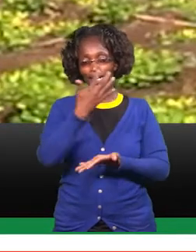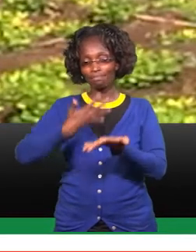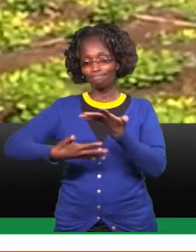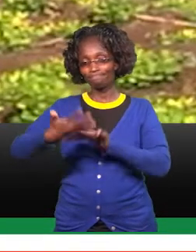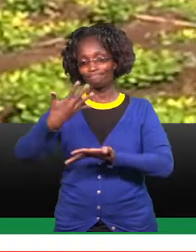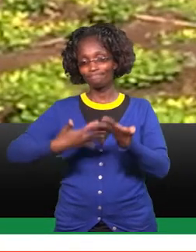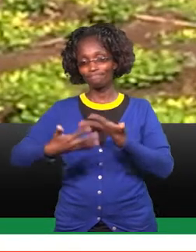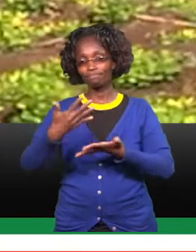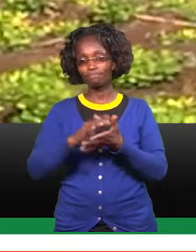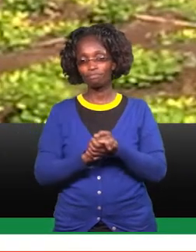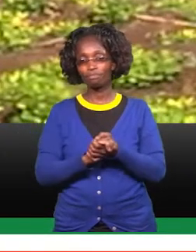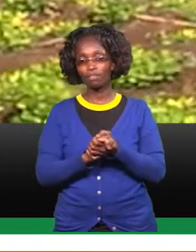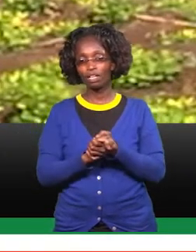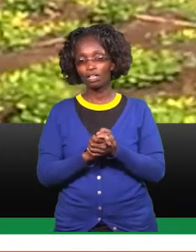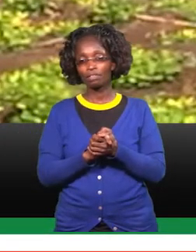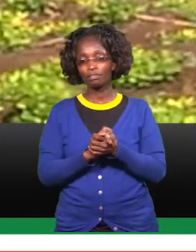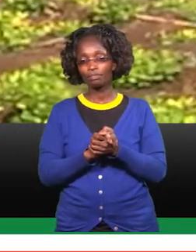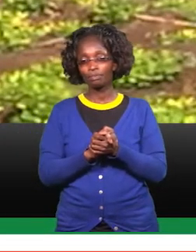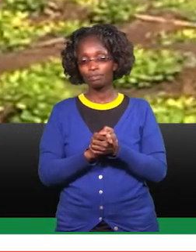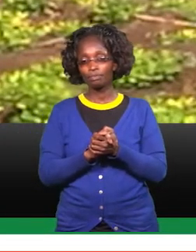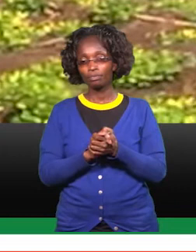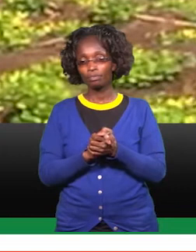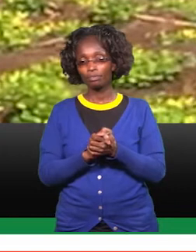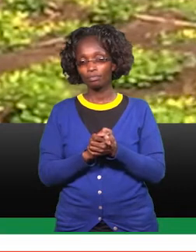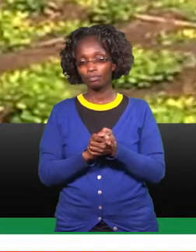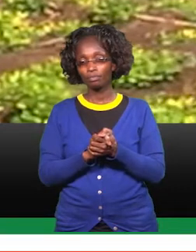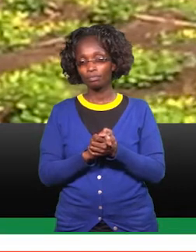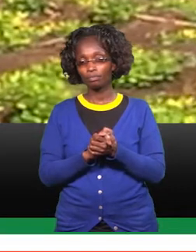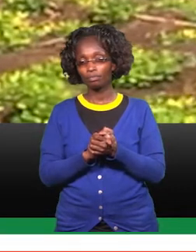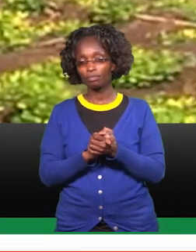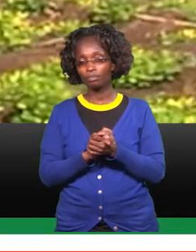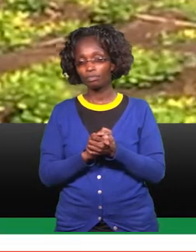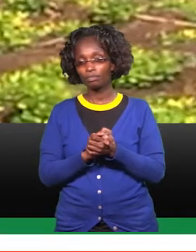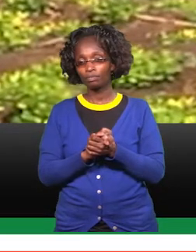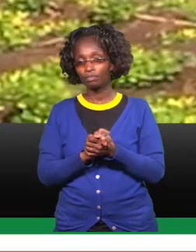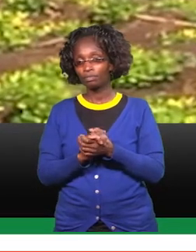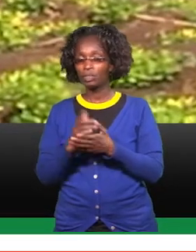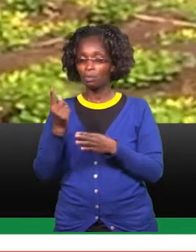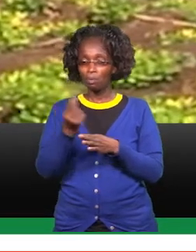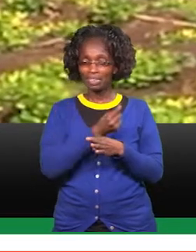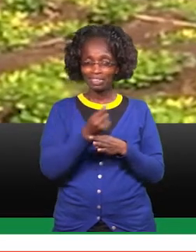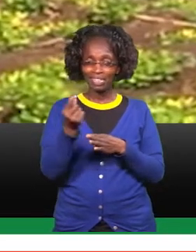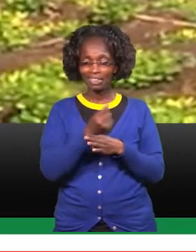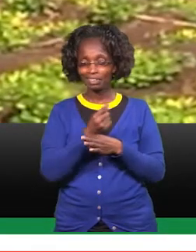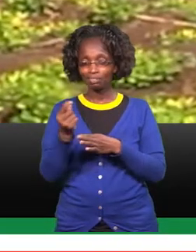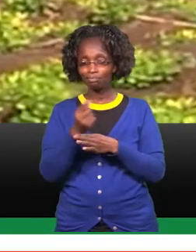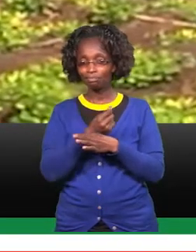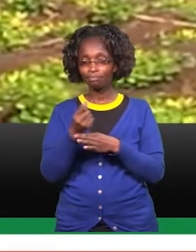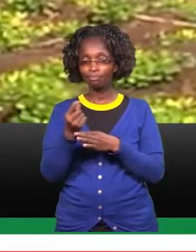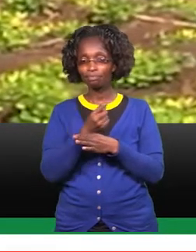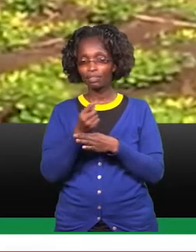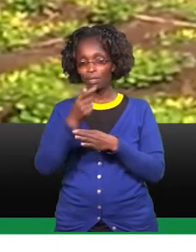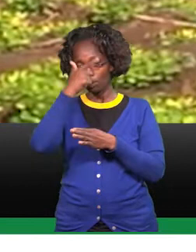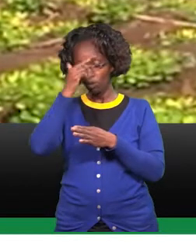pinjon peas, cowpeas, pearl millet, groundnuts, na tukatrainiwa that